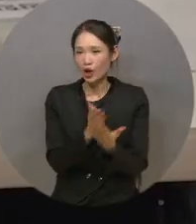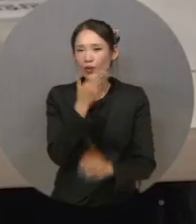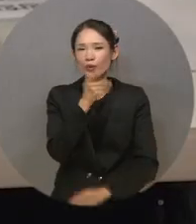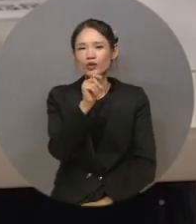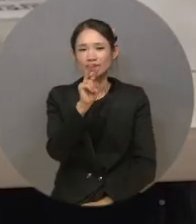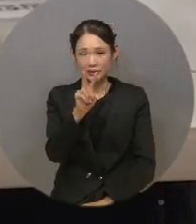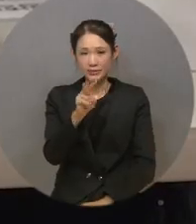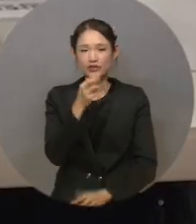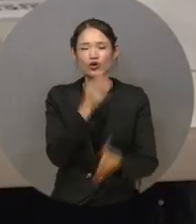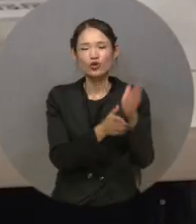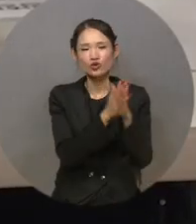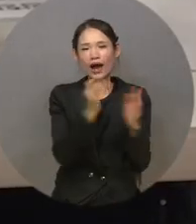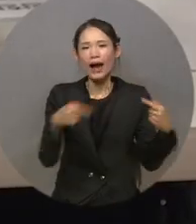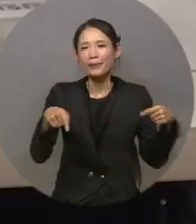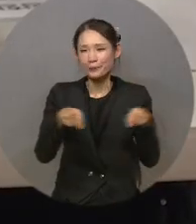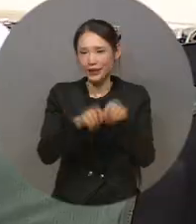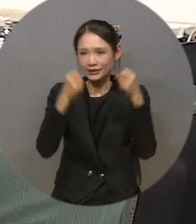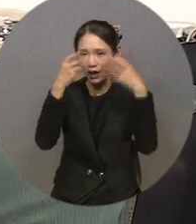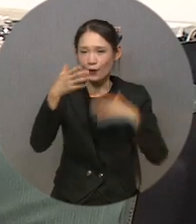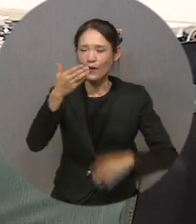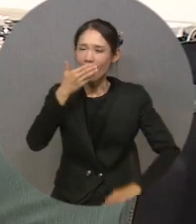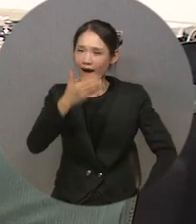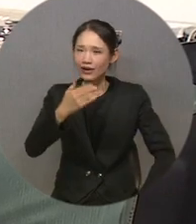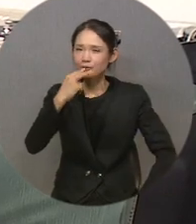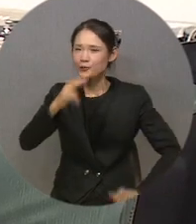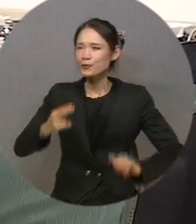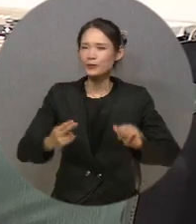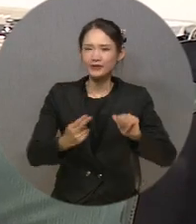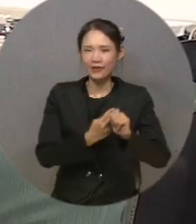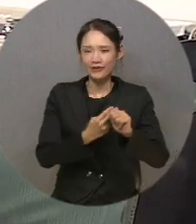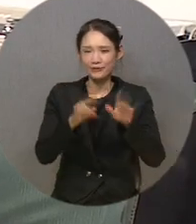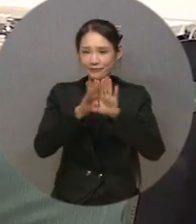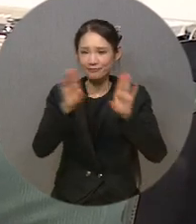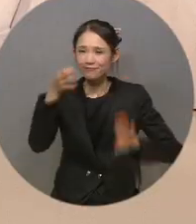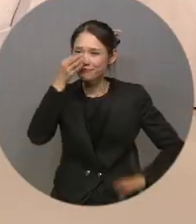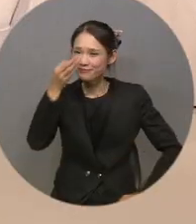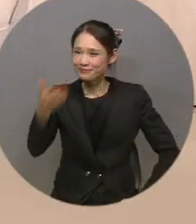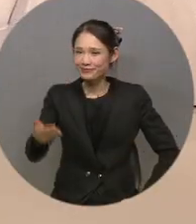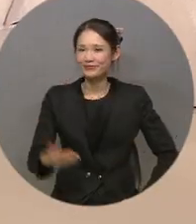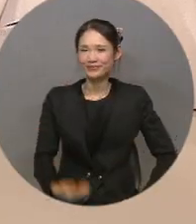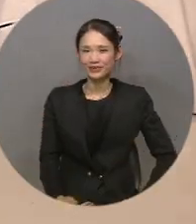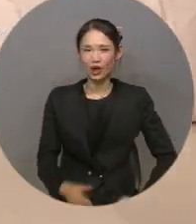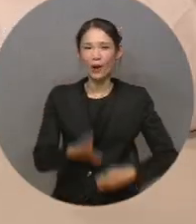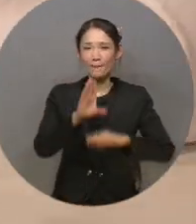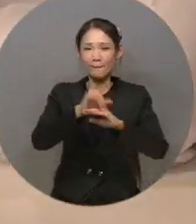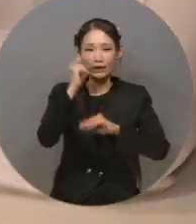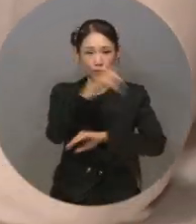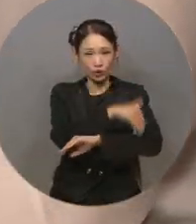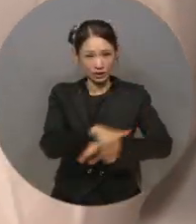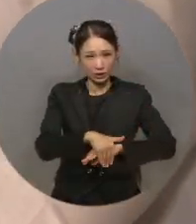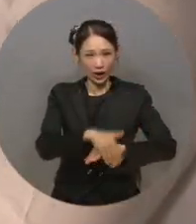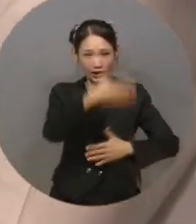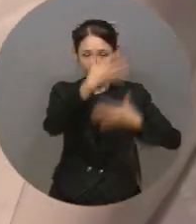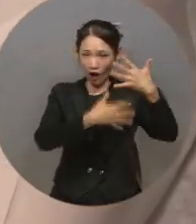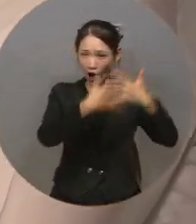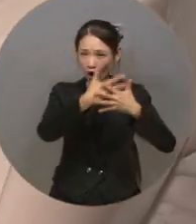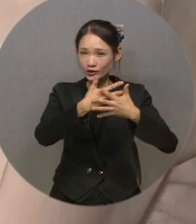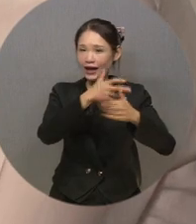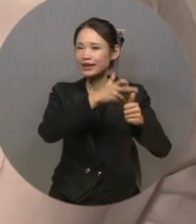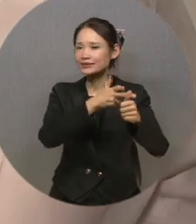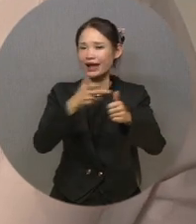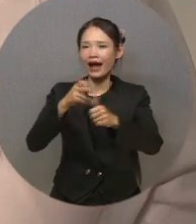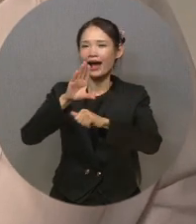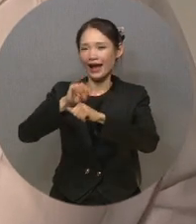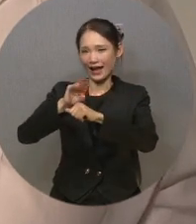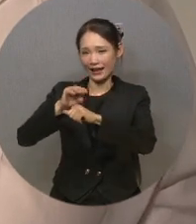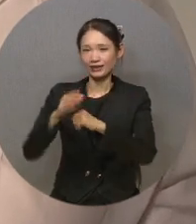손을 잡고 새로운 가능성과 도전의 문을 열기로 했습니다. 방송 기획 단계부터 영상 촬영, 편집